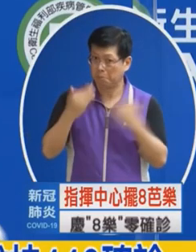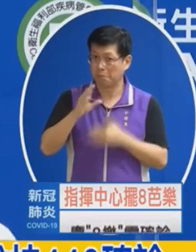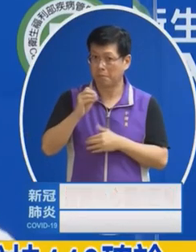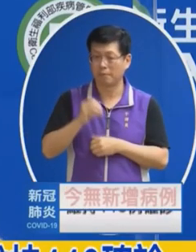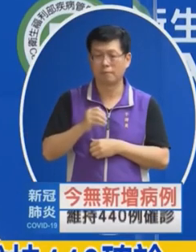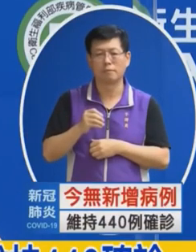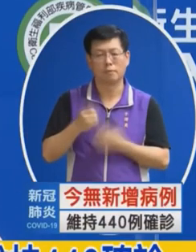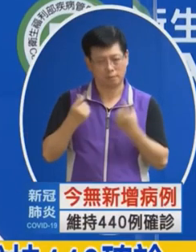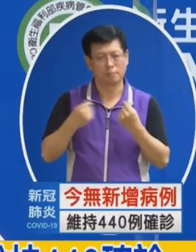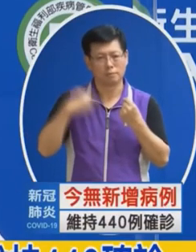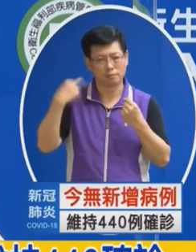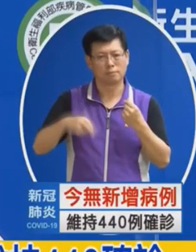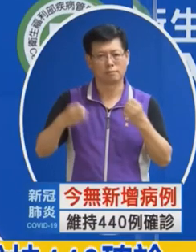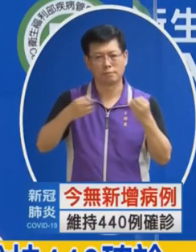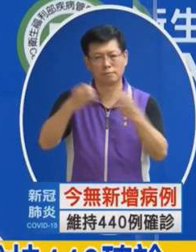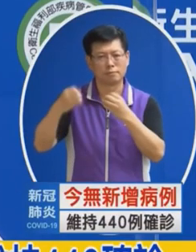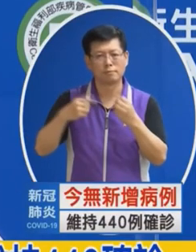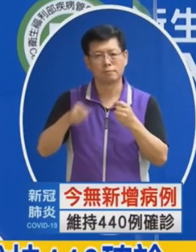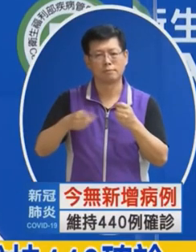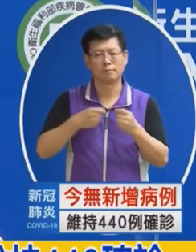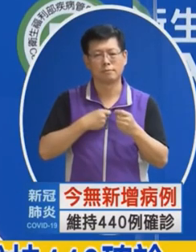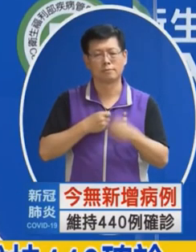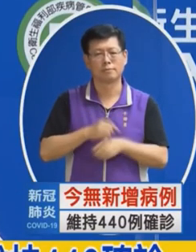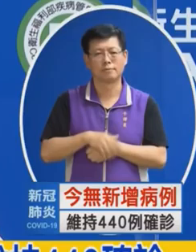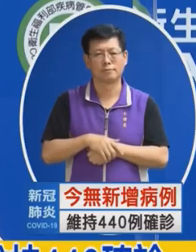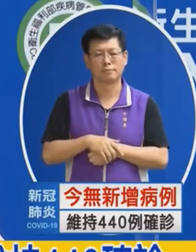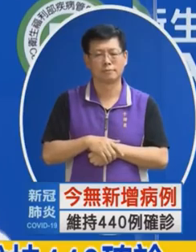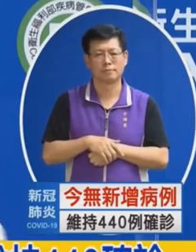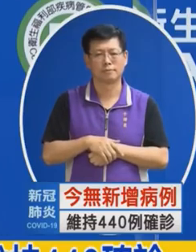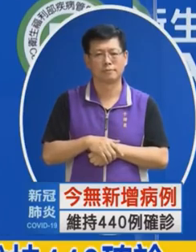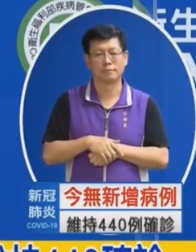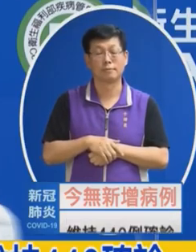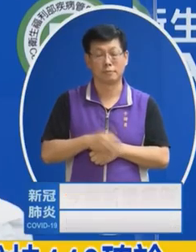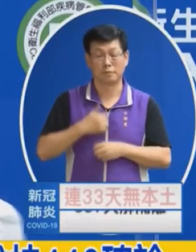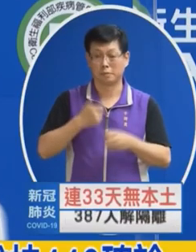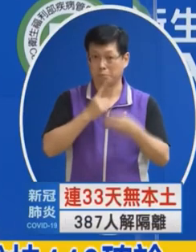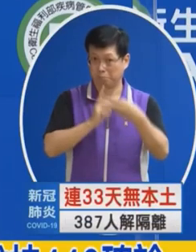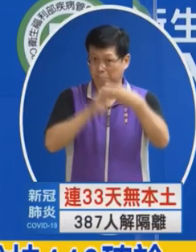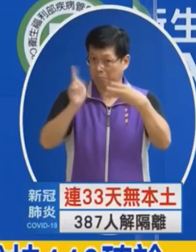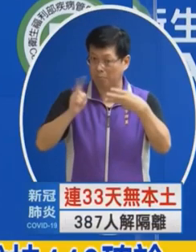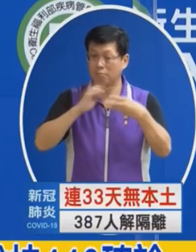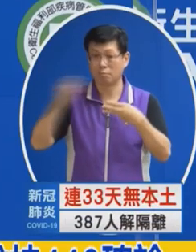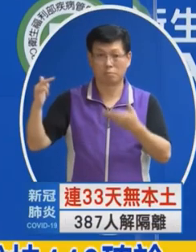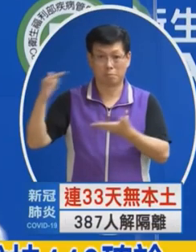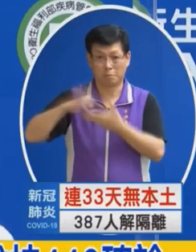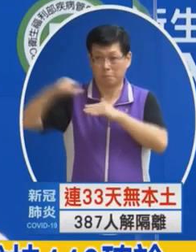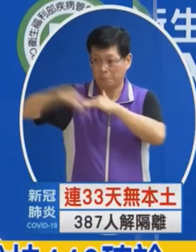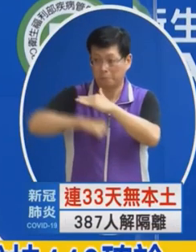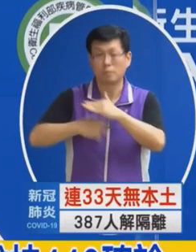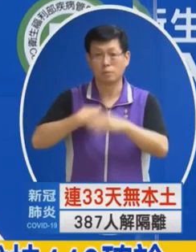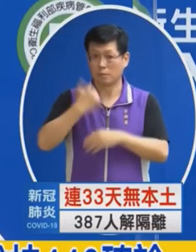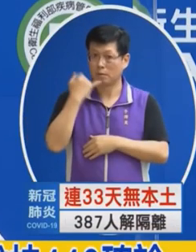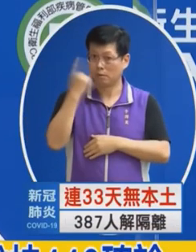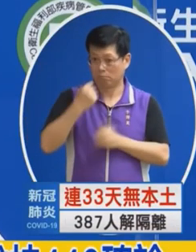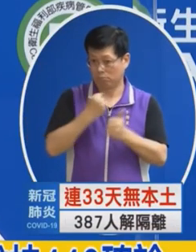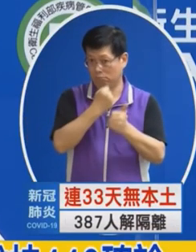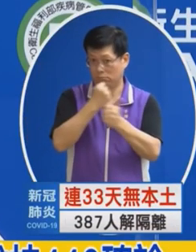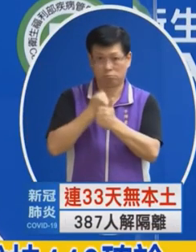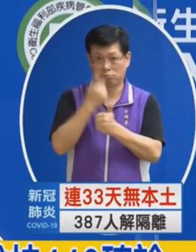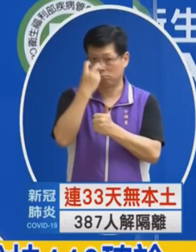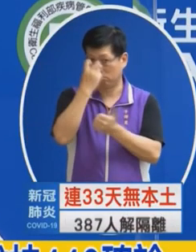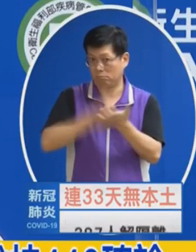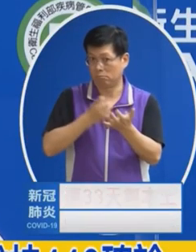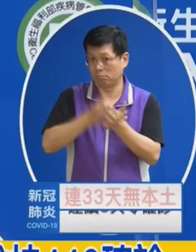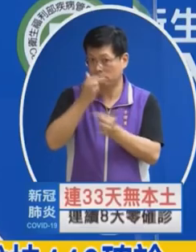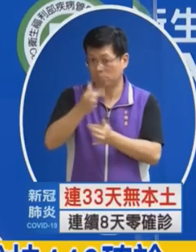的，那当然是我们在讨论的一个好的一个背景的因素，但重要的是进来我们有没有办法好好的做一个